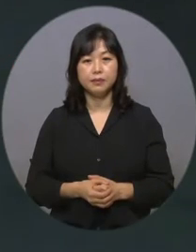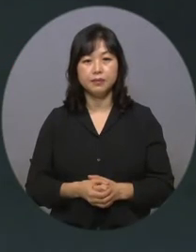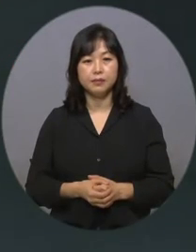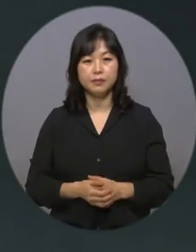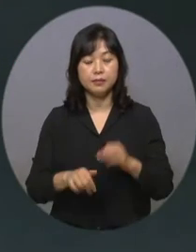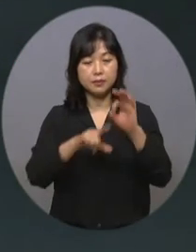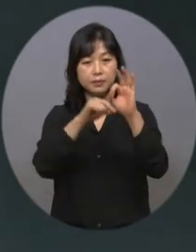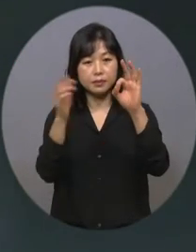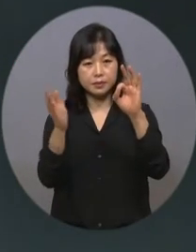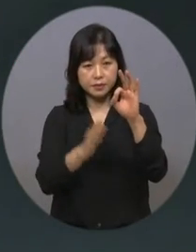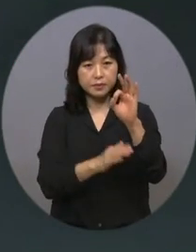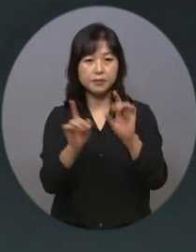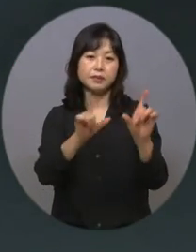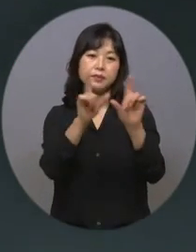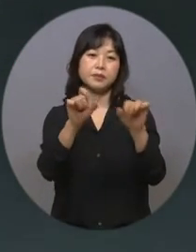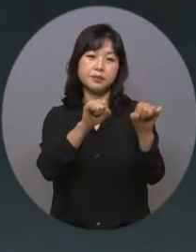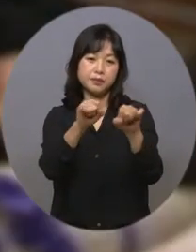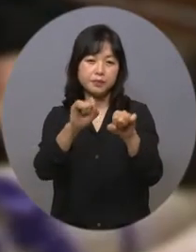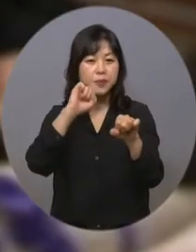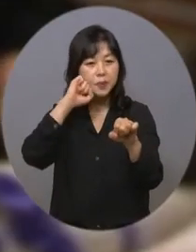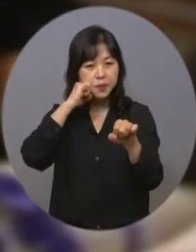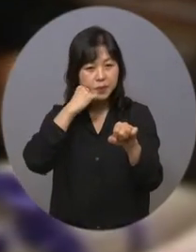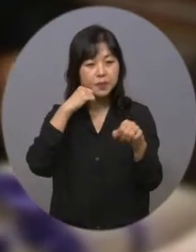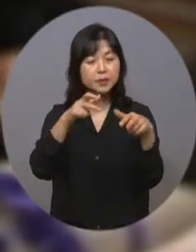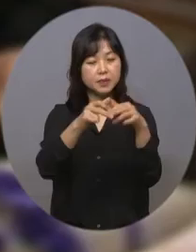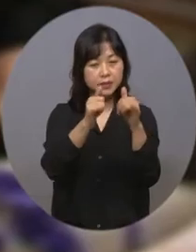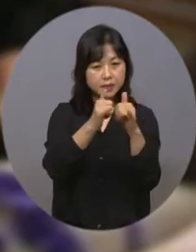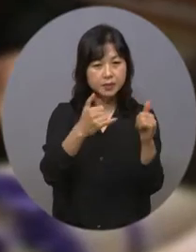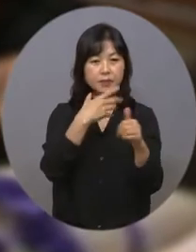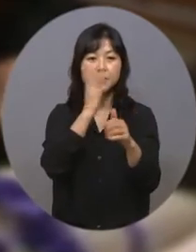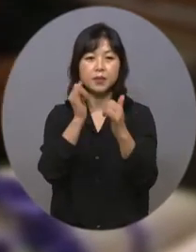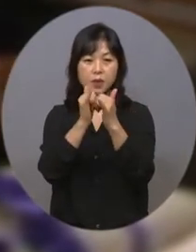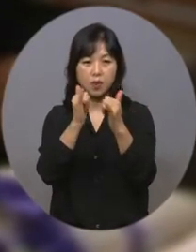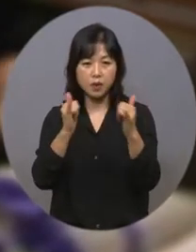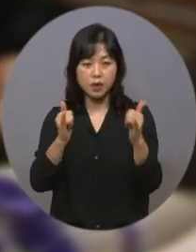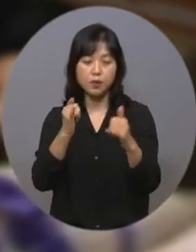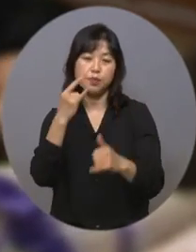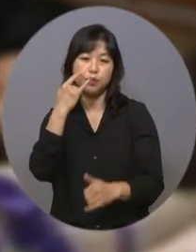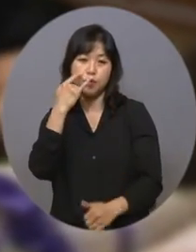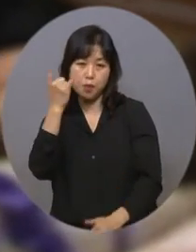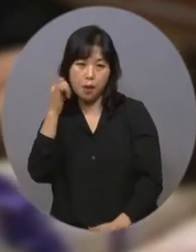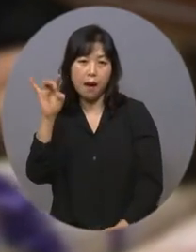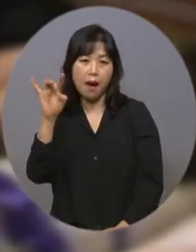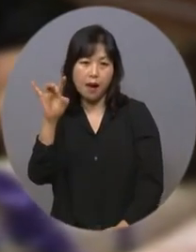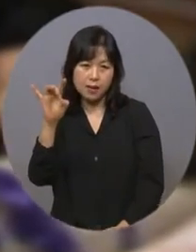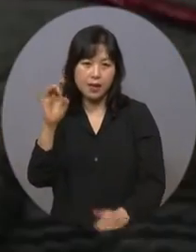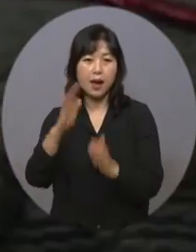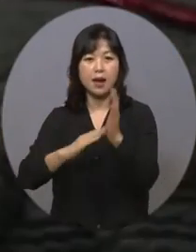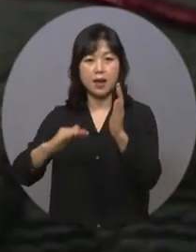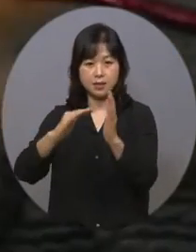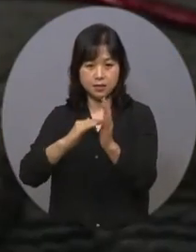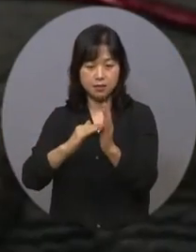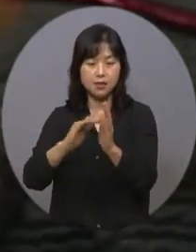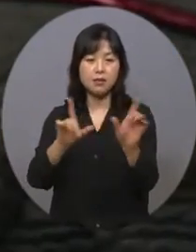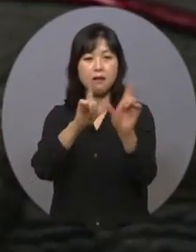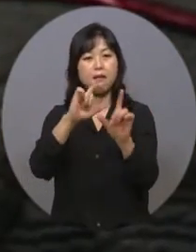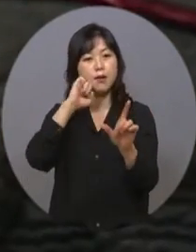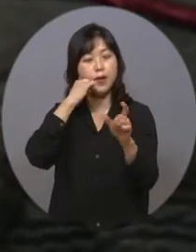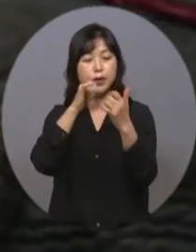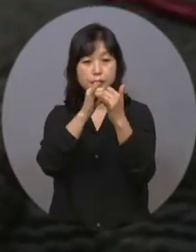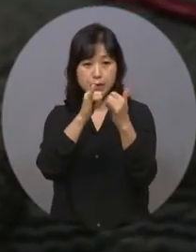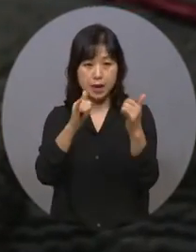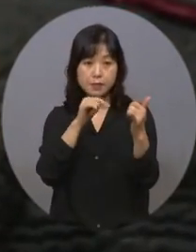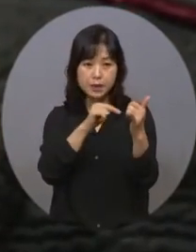10월부터 생계 활동이 어려운 장애인 노인 한부모 가구 등 취약계층에 대한 생계급여 부양